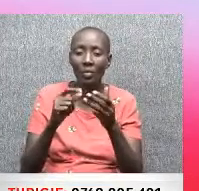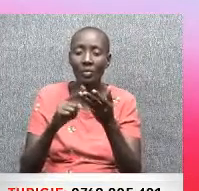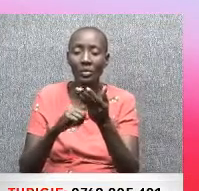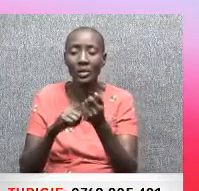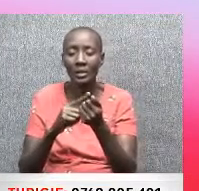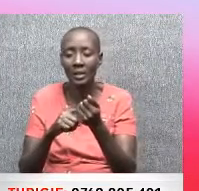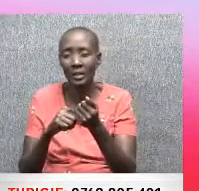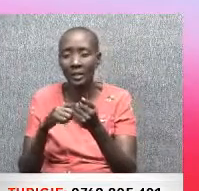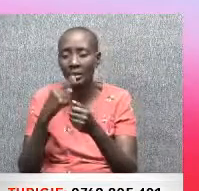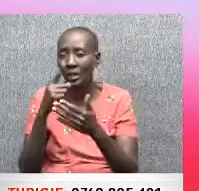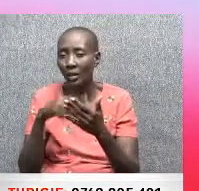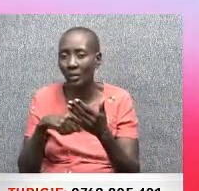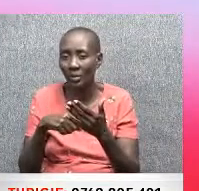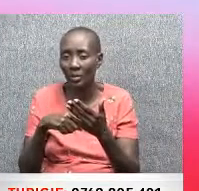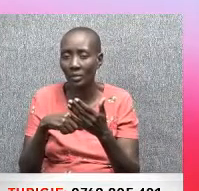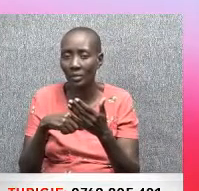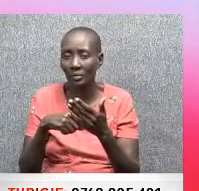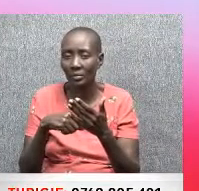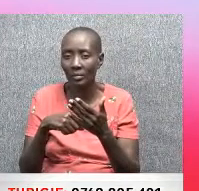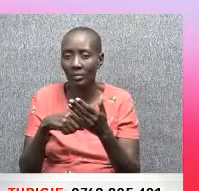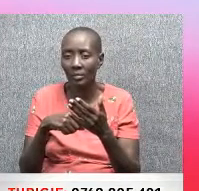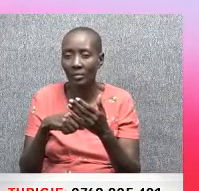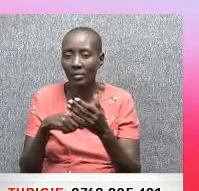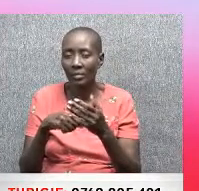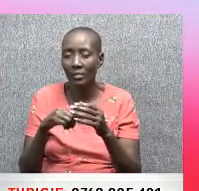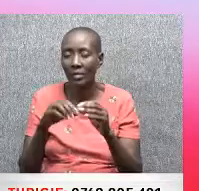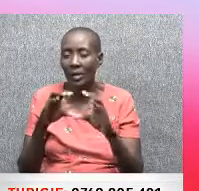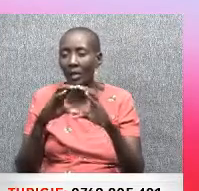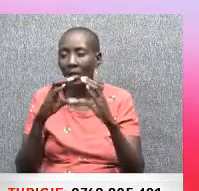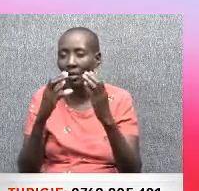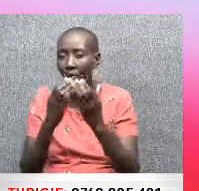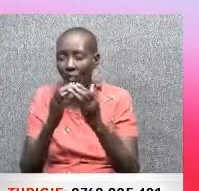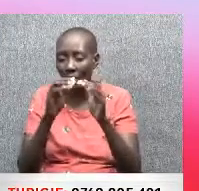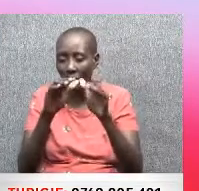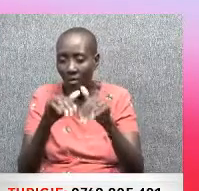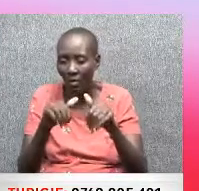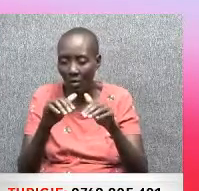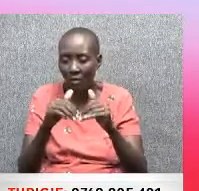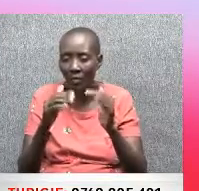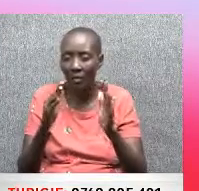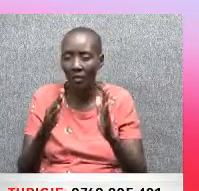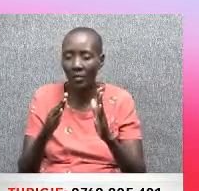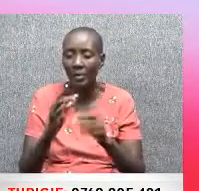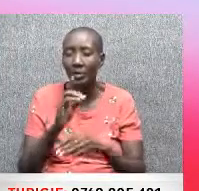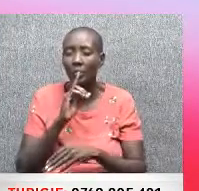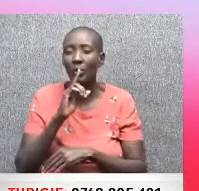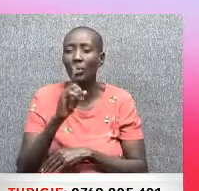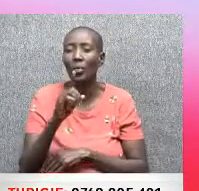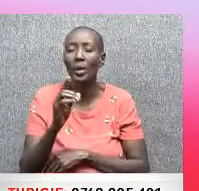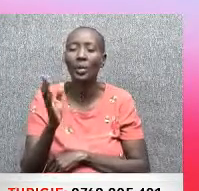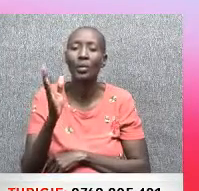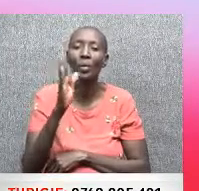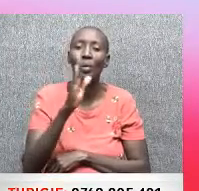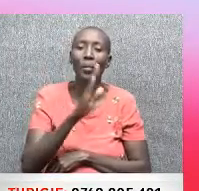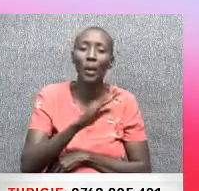kuwa jamii ya wafugaji wameambiwa ama wamearifiwa kurejea makwao ili